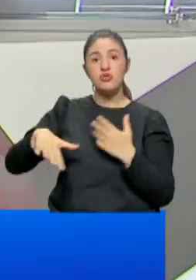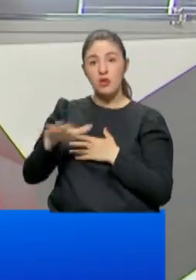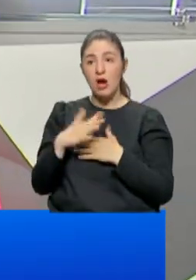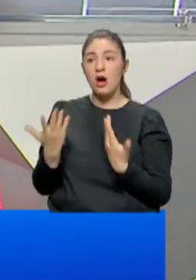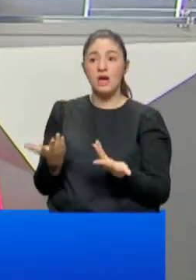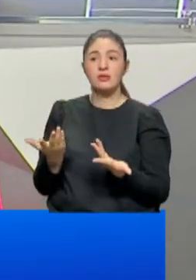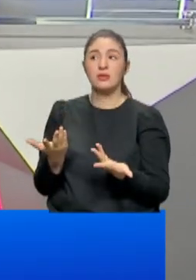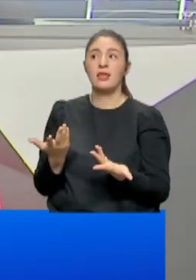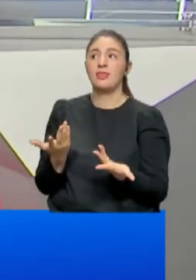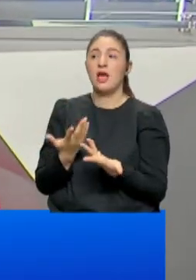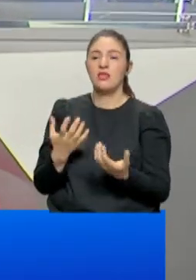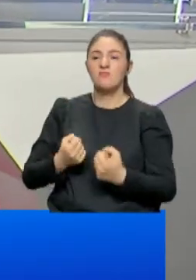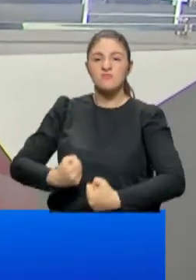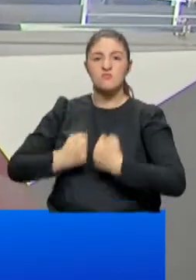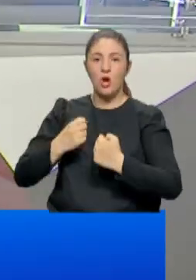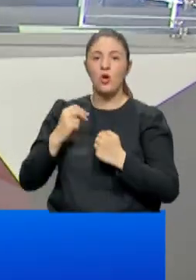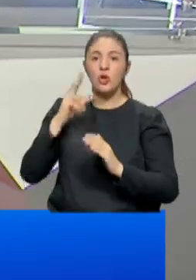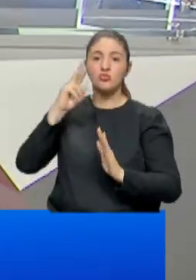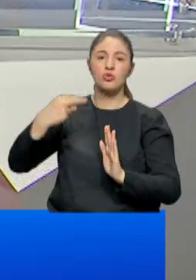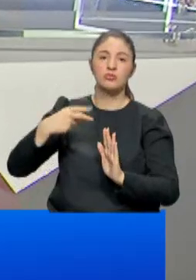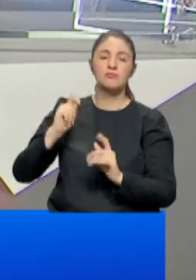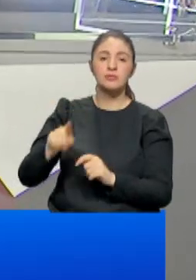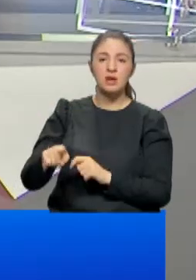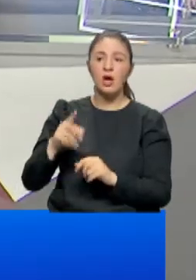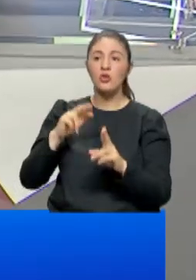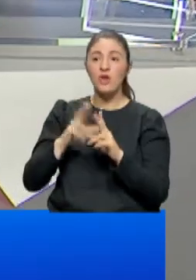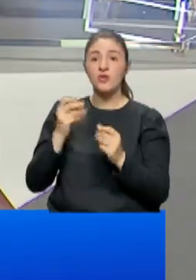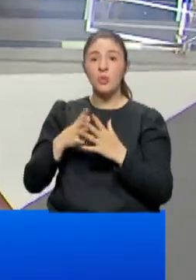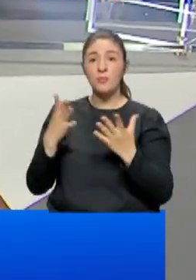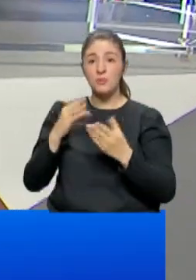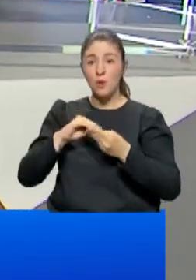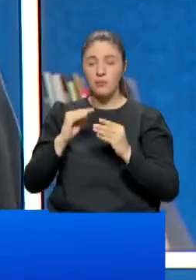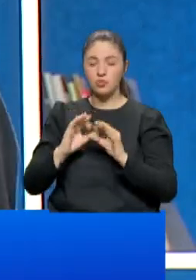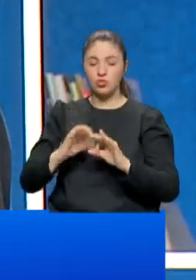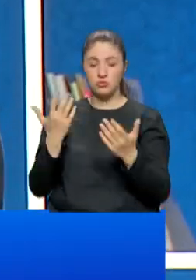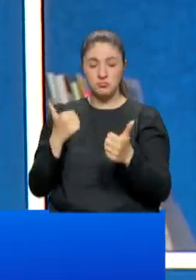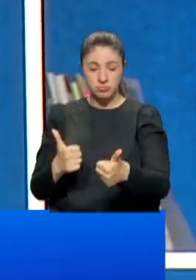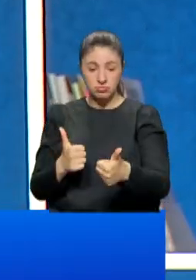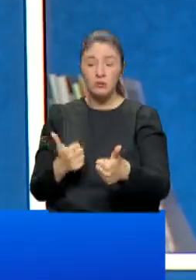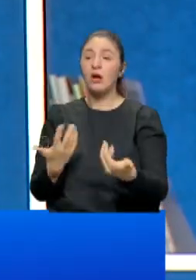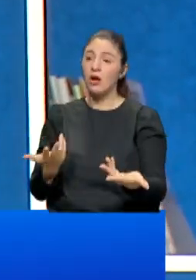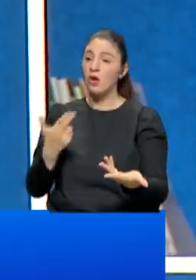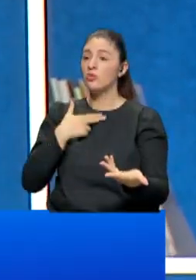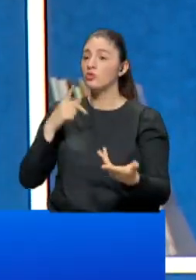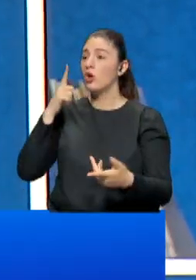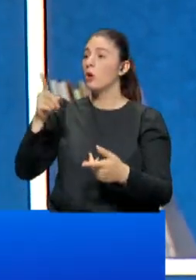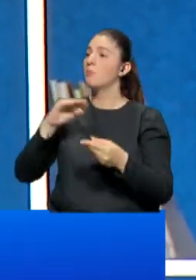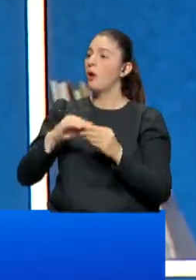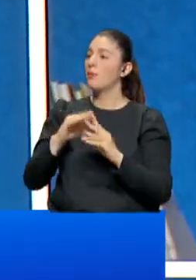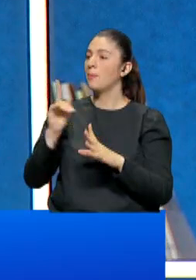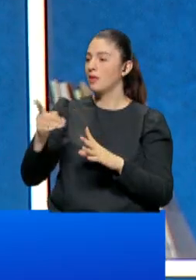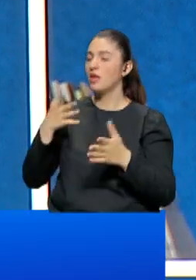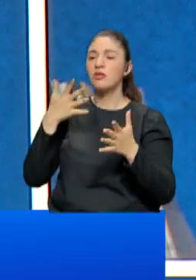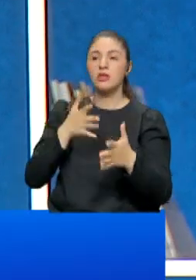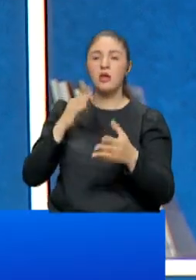artık ne kadar dirençli olduğunu gösterdi kuvvet gibi çok bu problemi çözebiliyor Sak Rusya probleminde